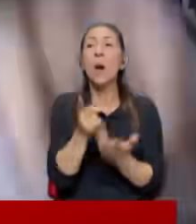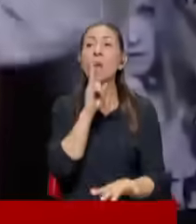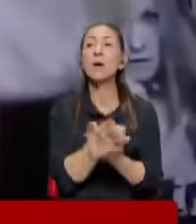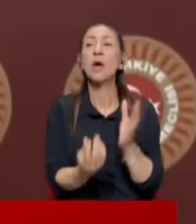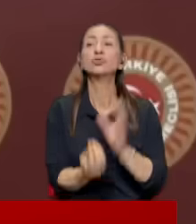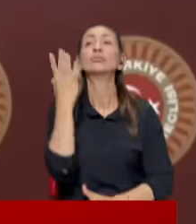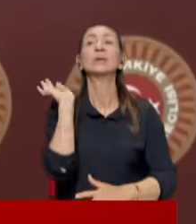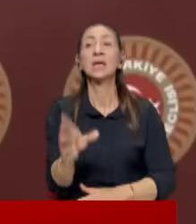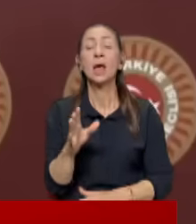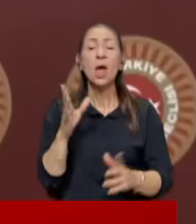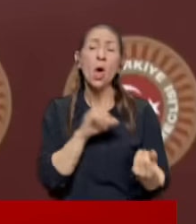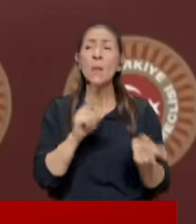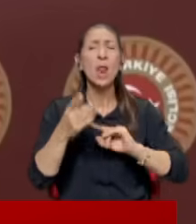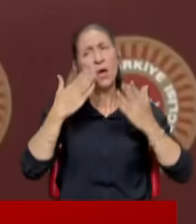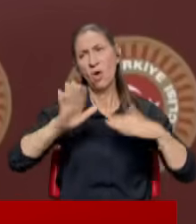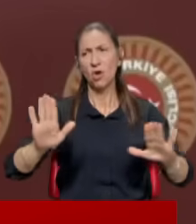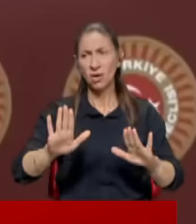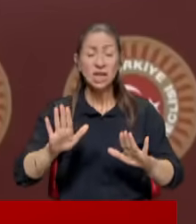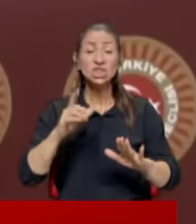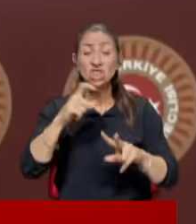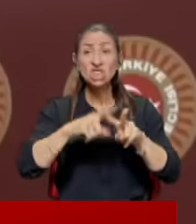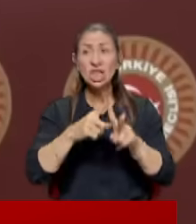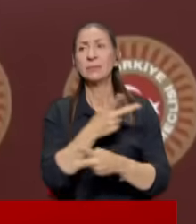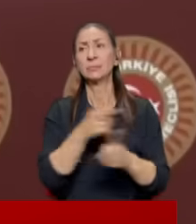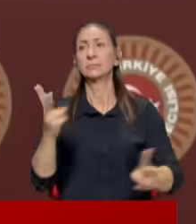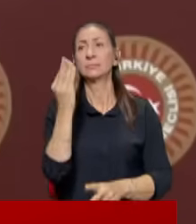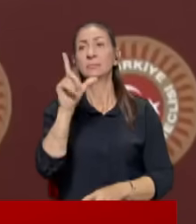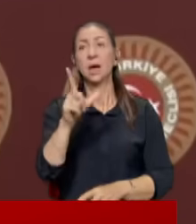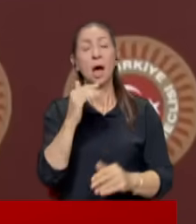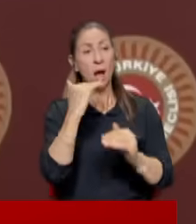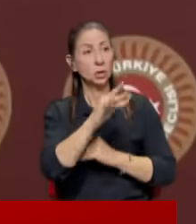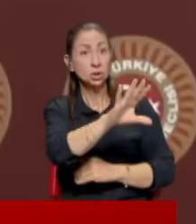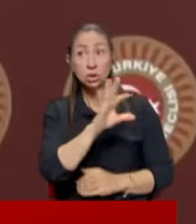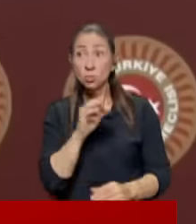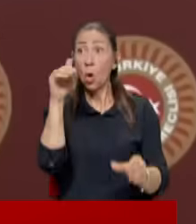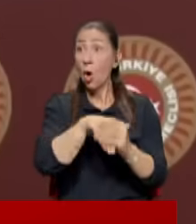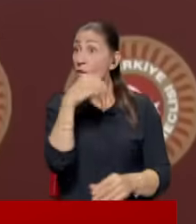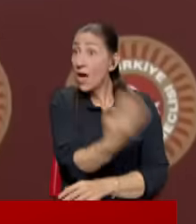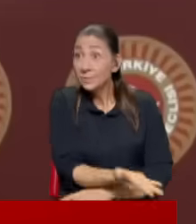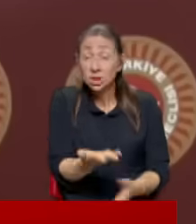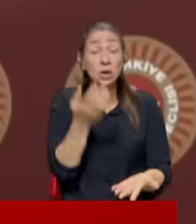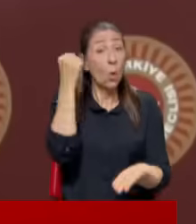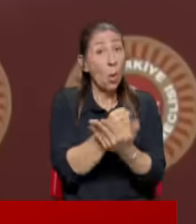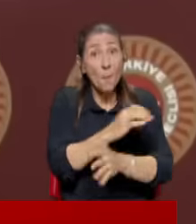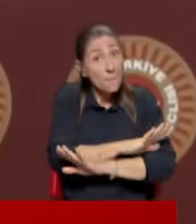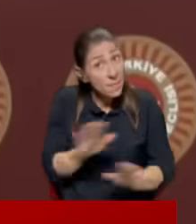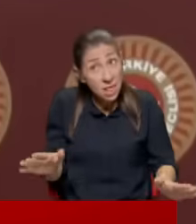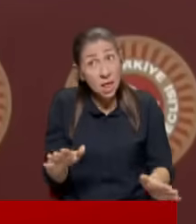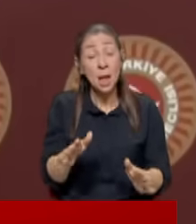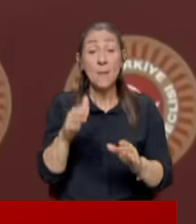karar çıkmadı. Lamıcımı yok. Can Atalay tahliye edilmelidir. Hani halk onu seçmiş, oy vermiş. mazbatasını